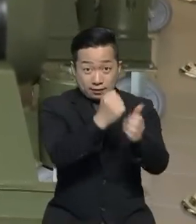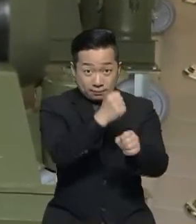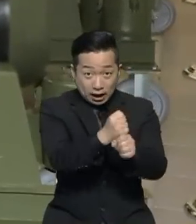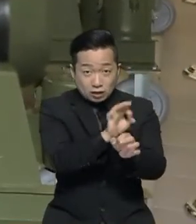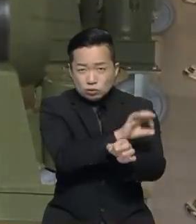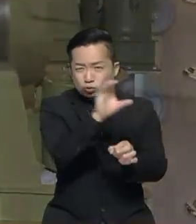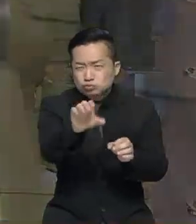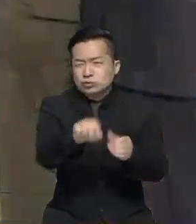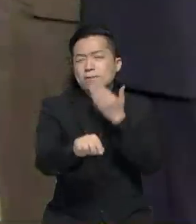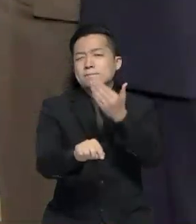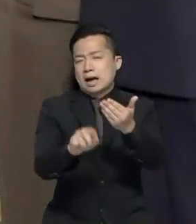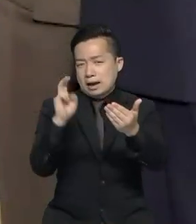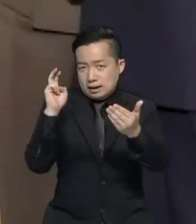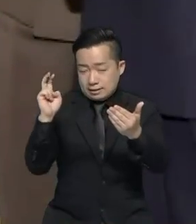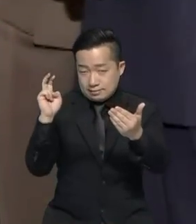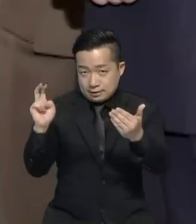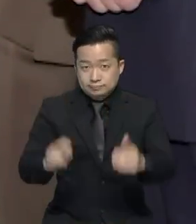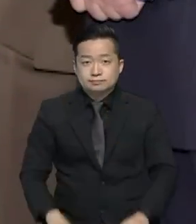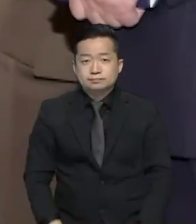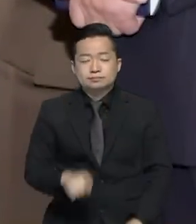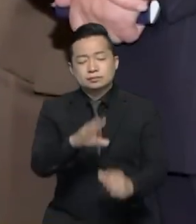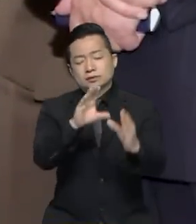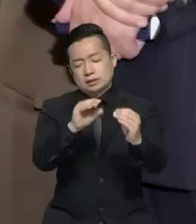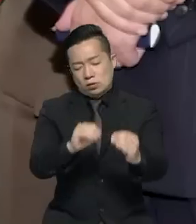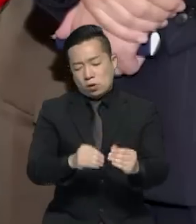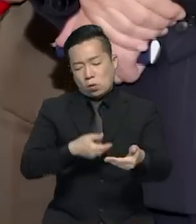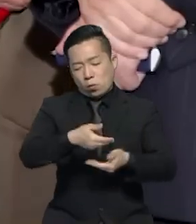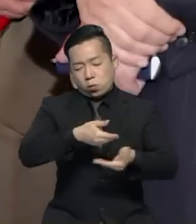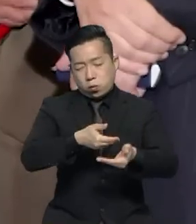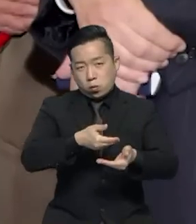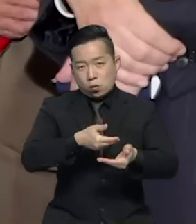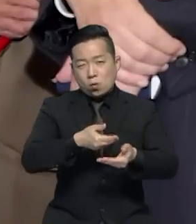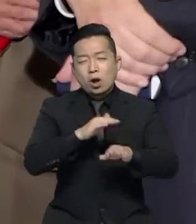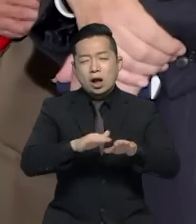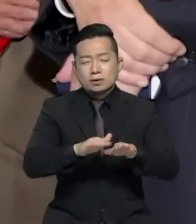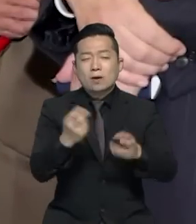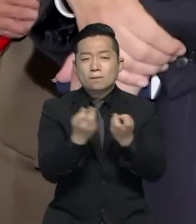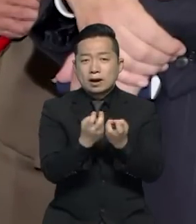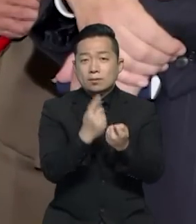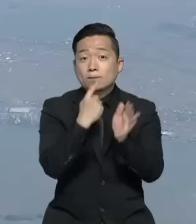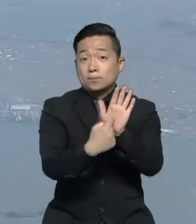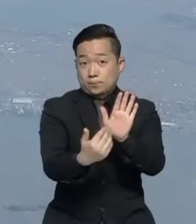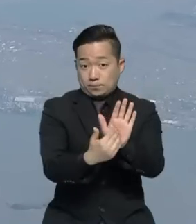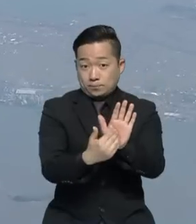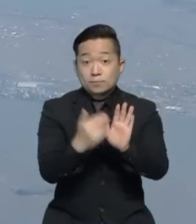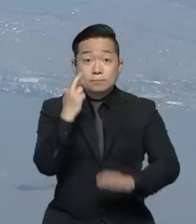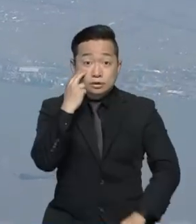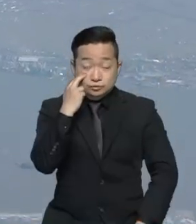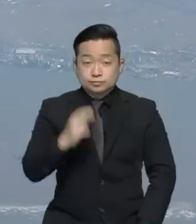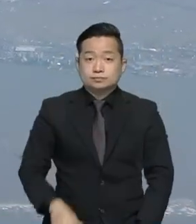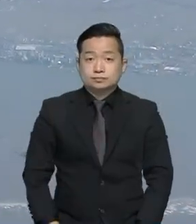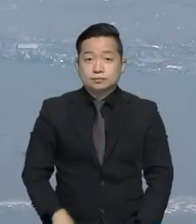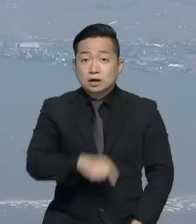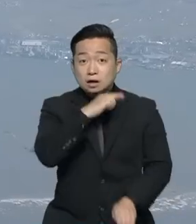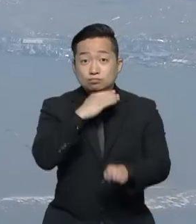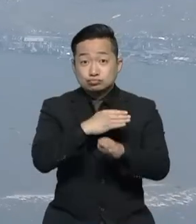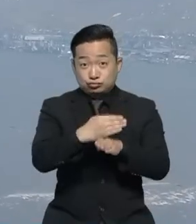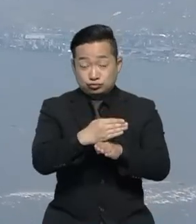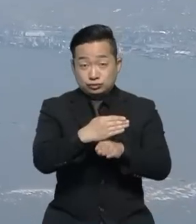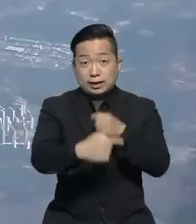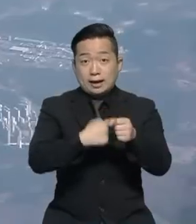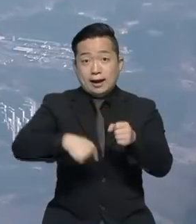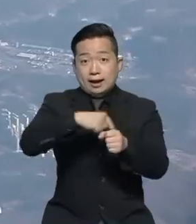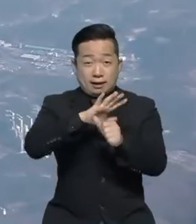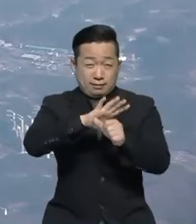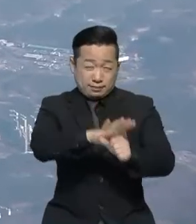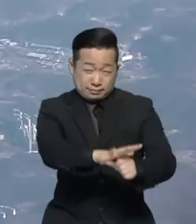할 수 있다는 것으로 북한과 대화를 통한 외교적 해법을 거듭 강조했습니다. 미국은 그러면서도 북핵 억제를 위한 확장